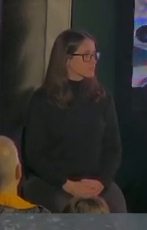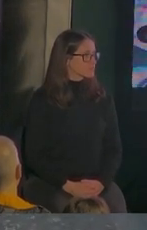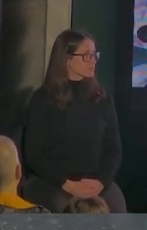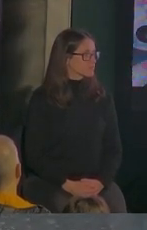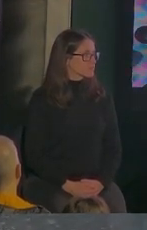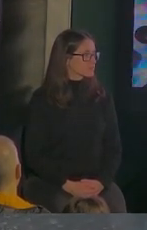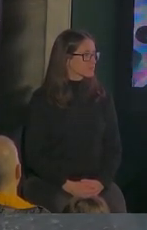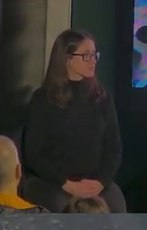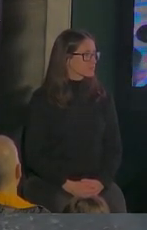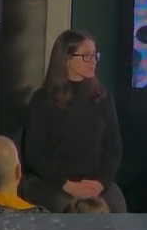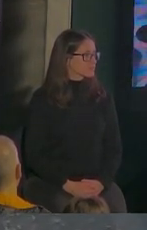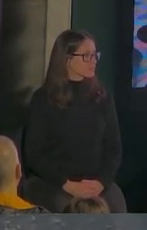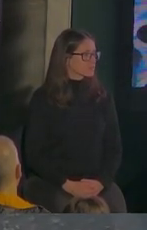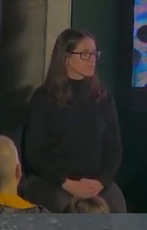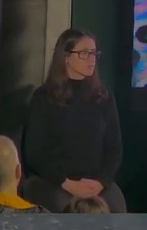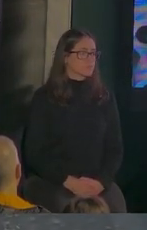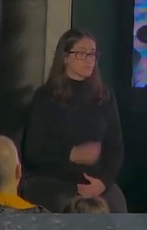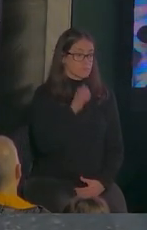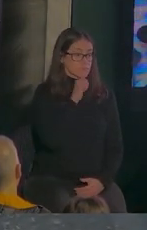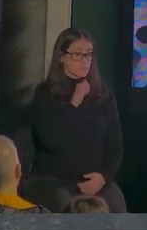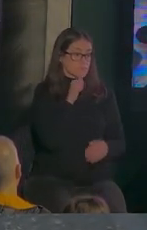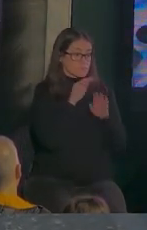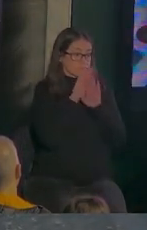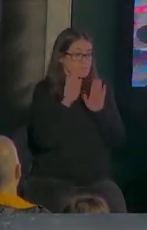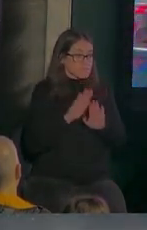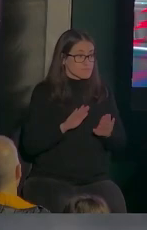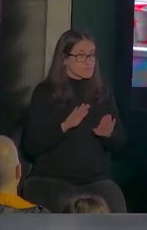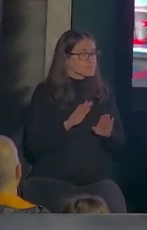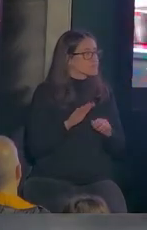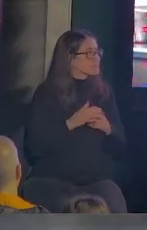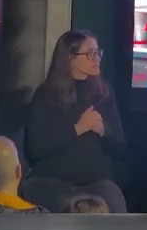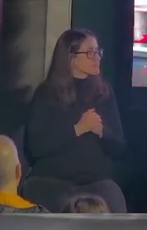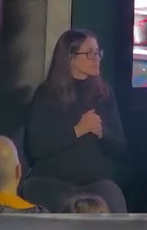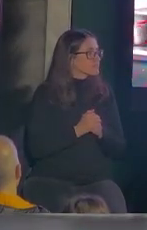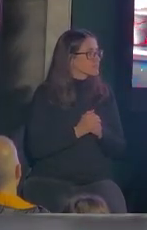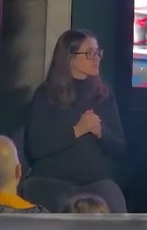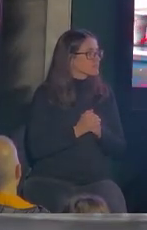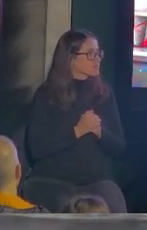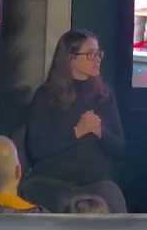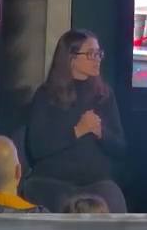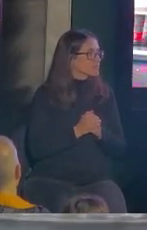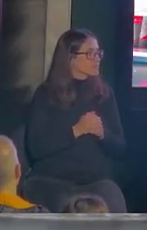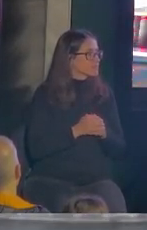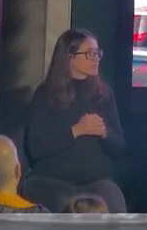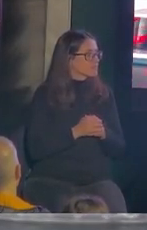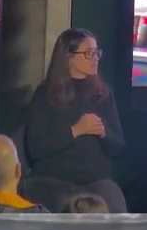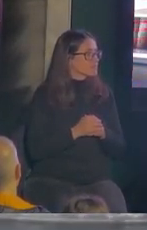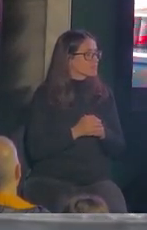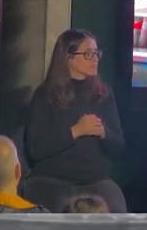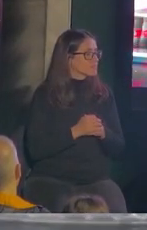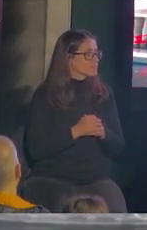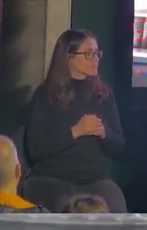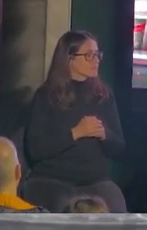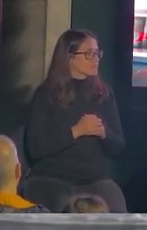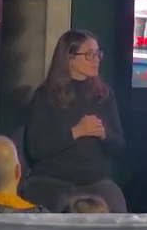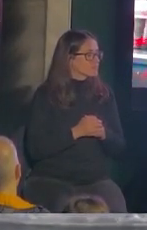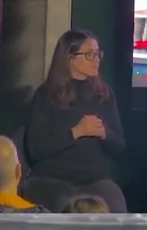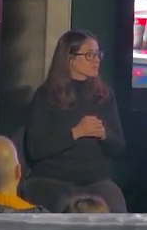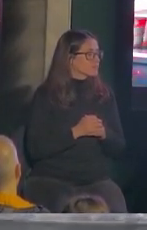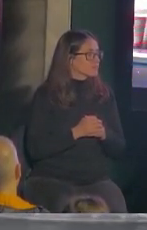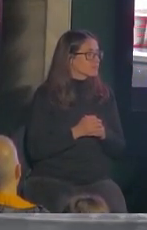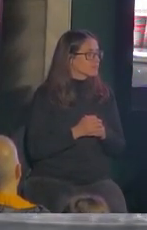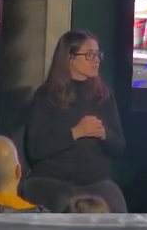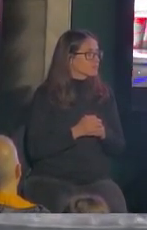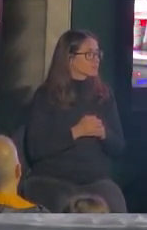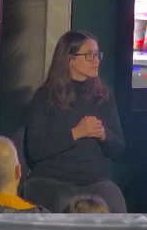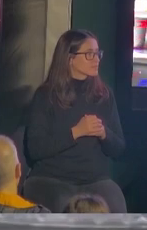Vale. I per últim, el que ens faltaria per ficar-hi una mica més de